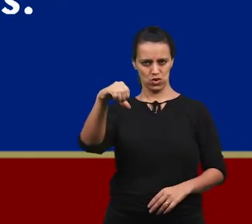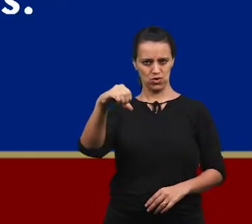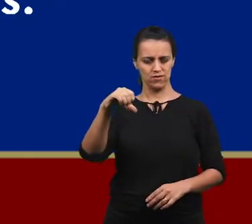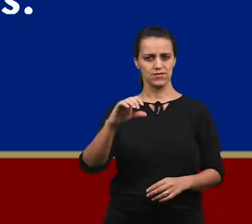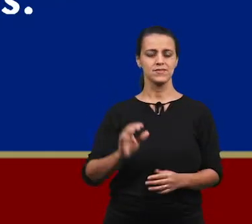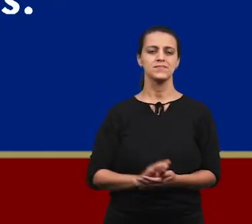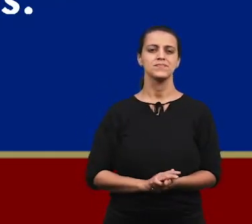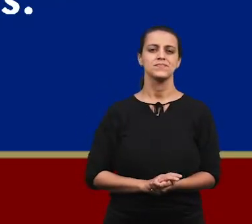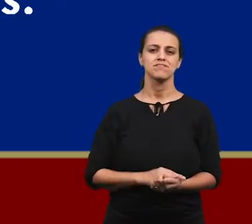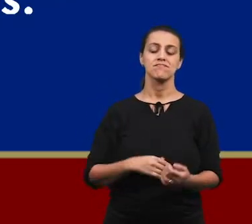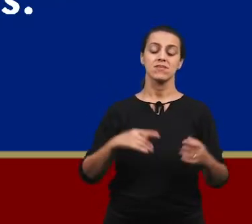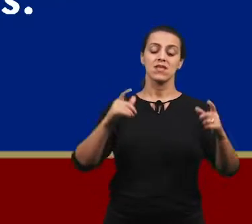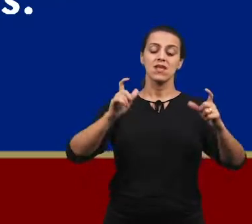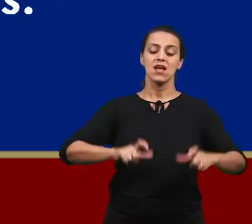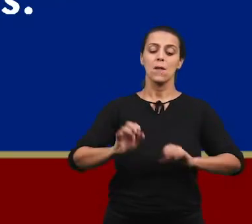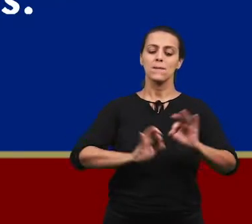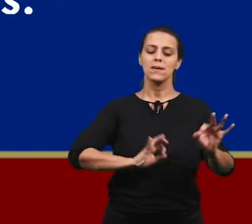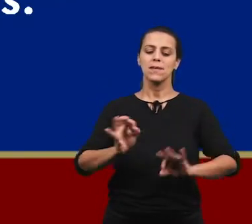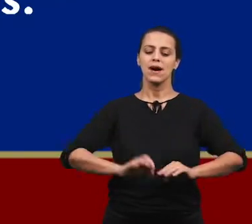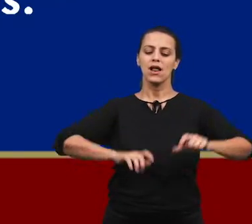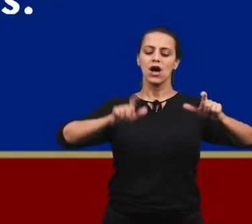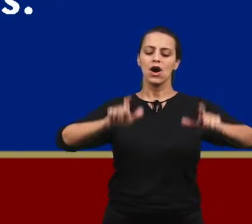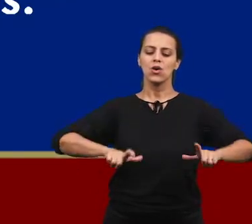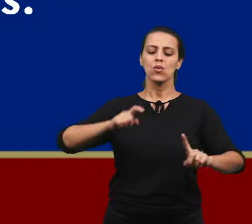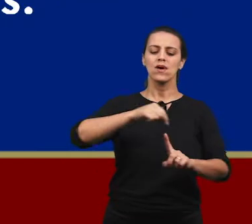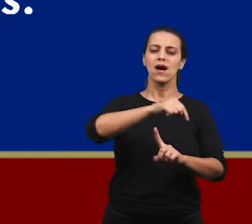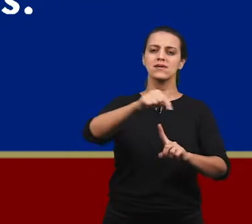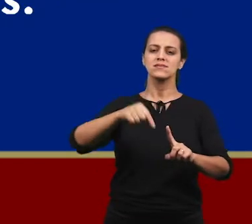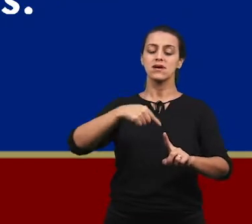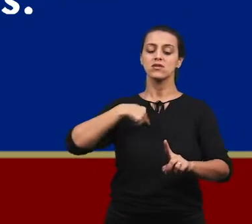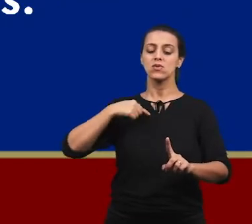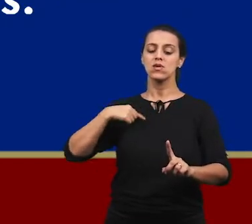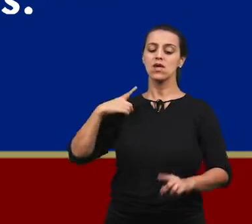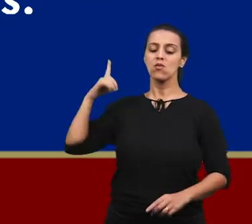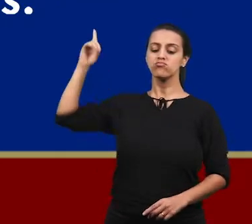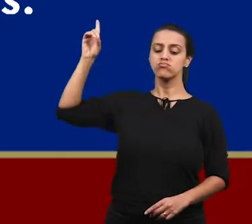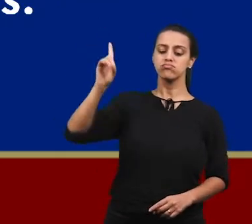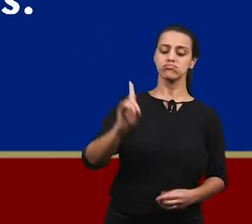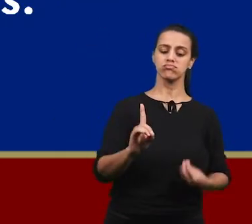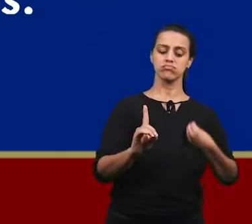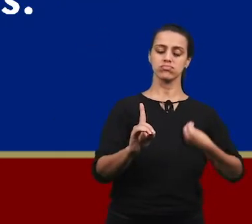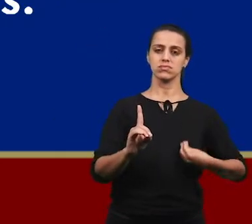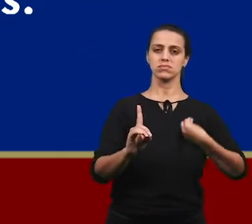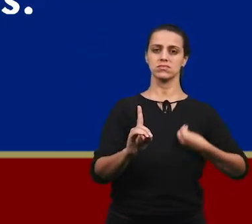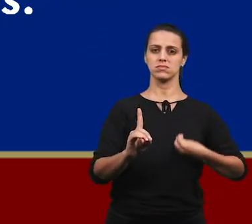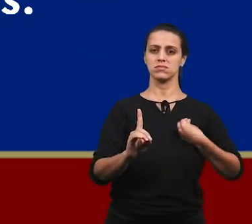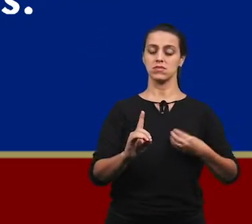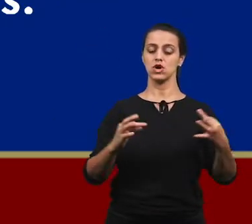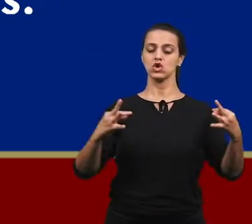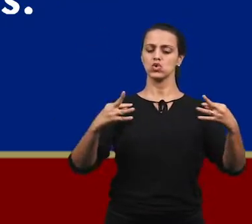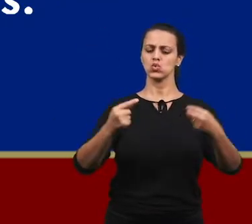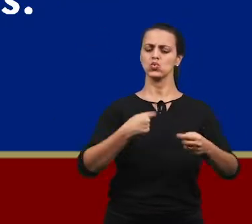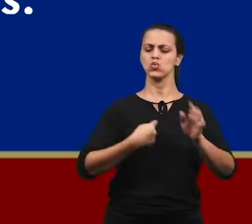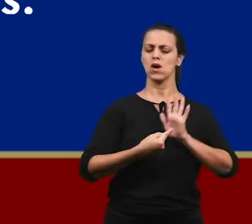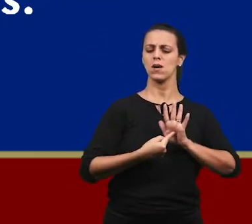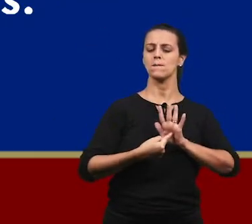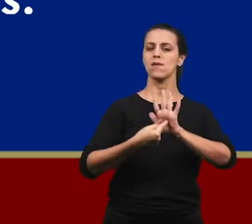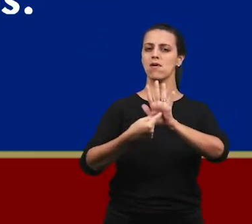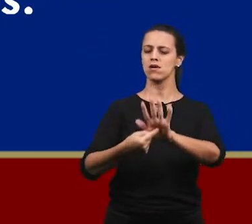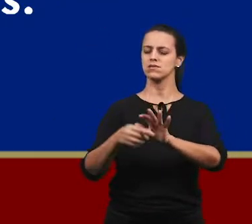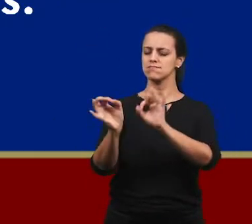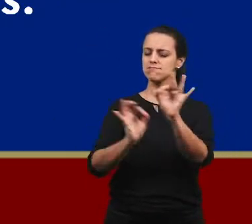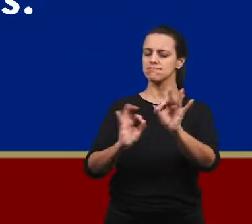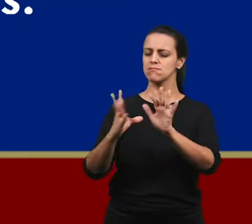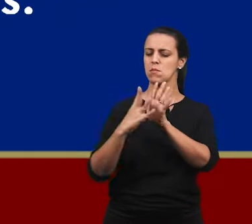глава 25, стихи 8 и 9: «И устроят они мне святилище, и буду обитать посреди них все, как